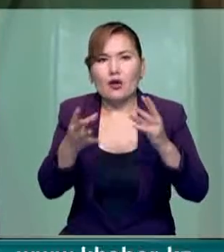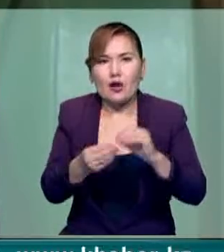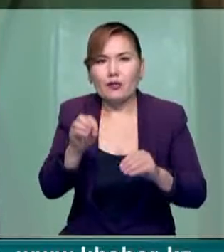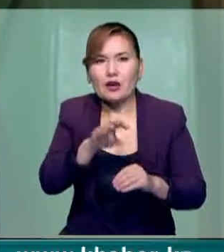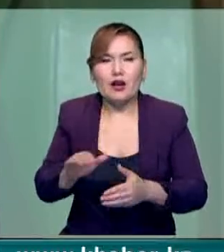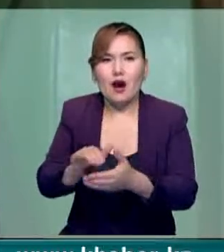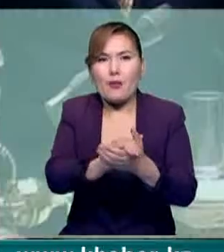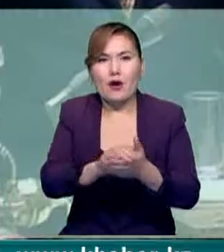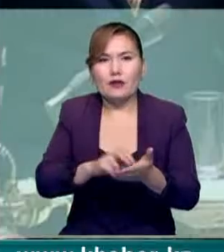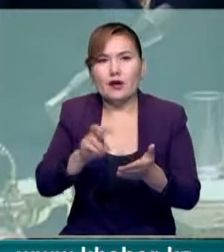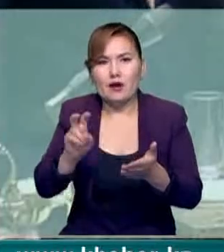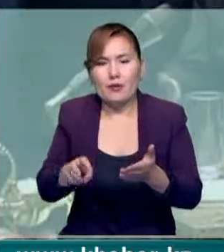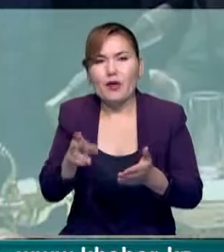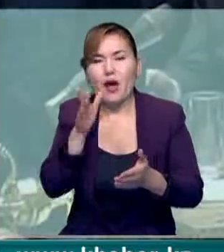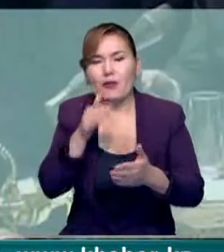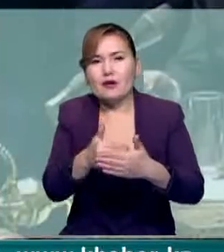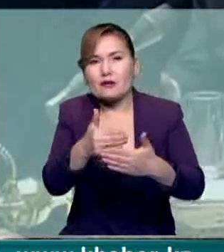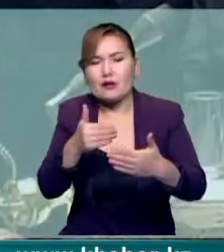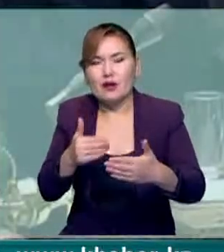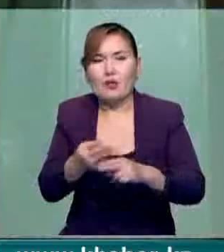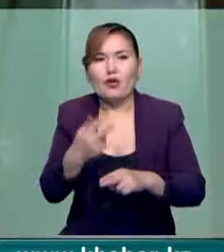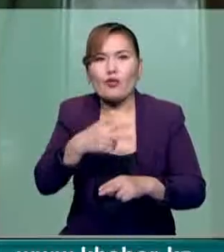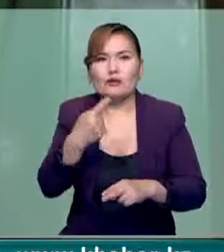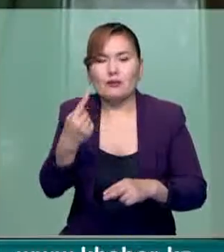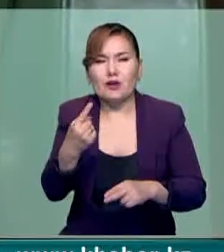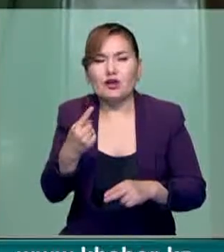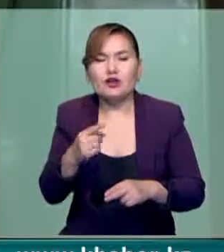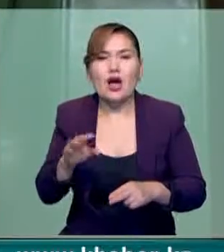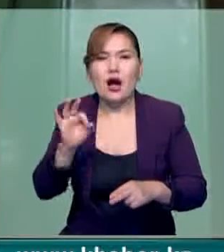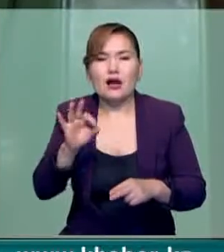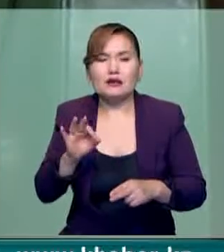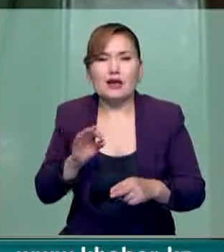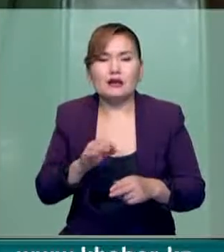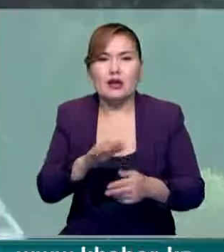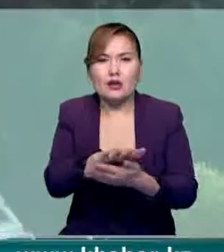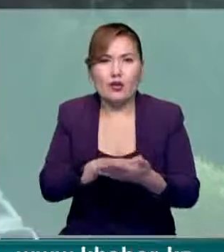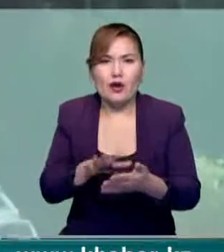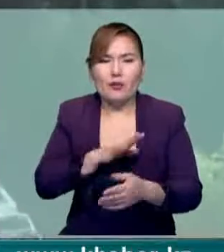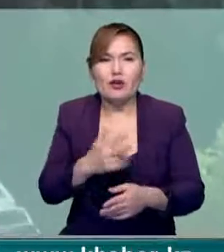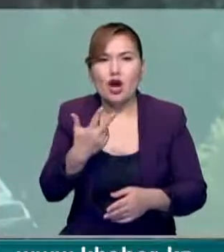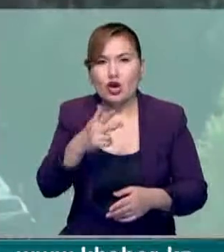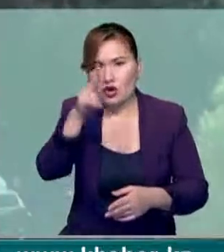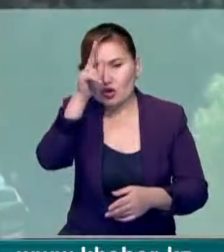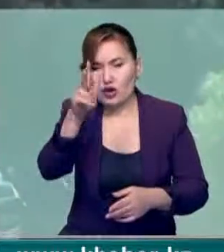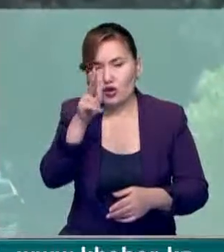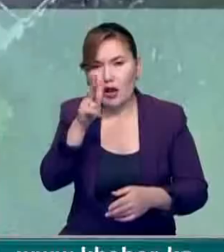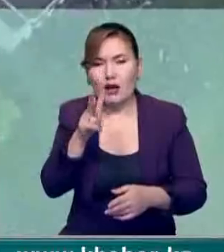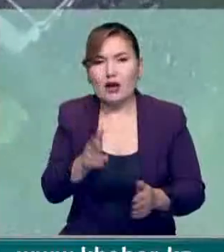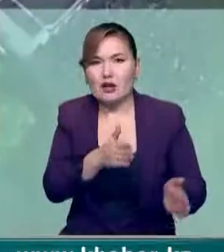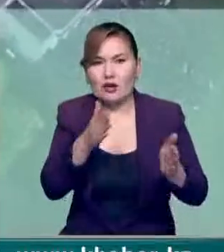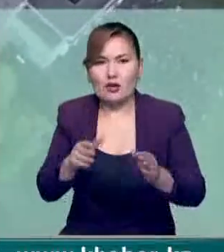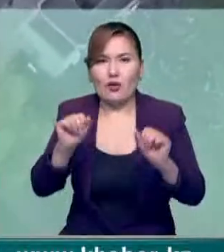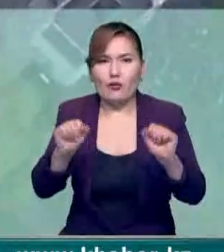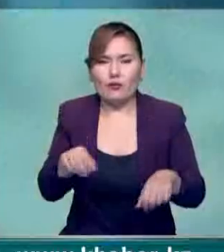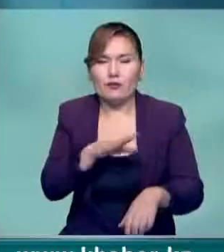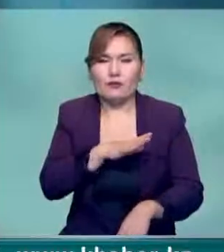мерзімін 31 қазанға дейін ұзартуға келіскен. Енді бұл мерзім тағы 3 айға кейінге шегерілуі мүмкін деген болжам бар.